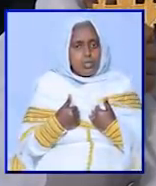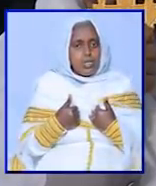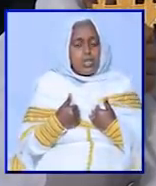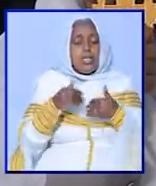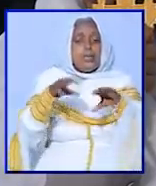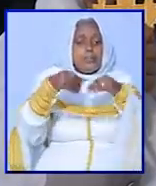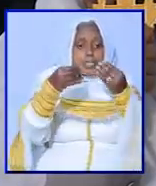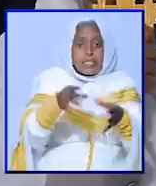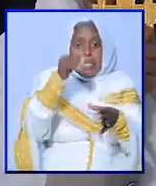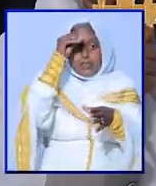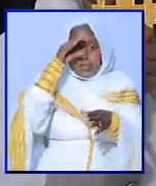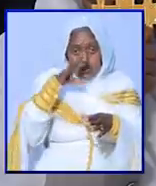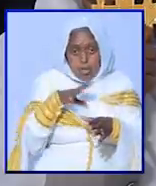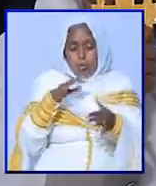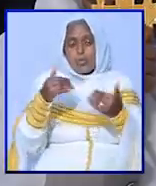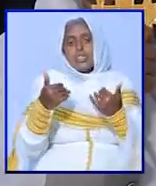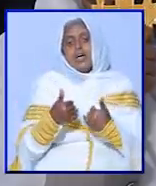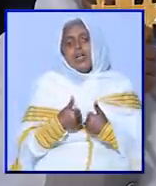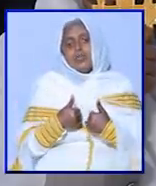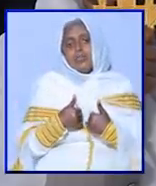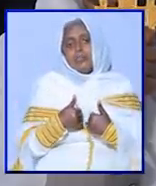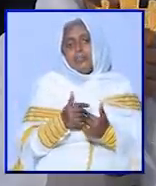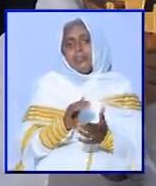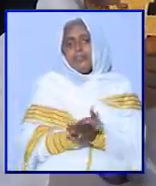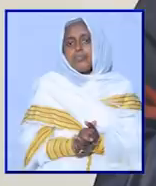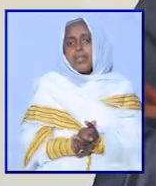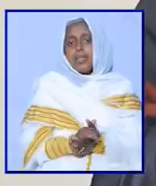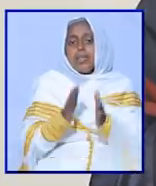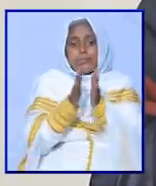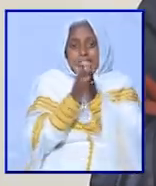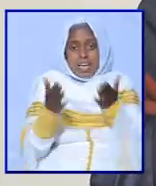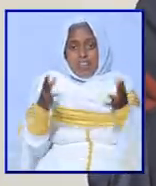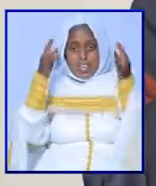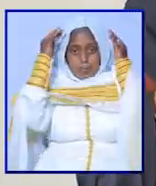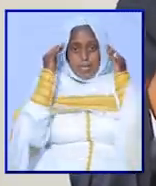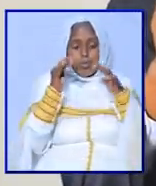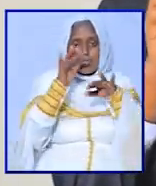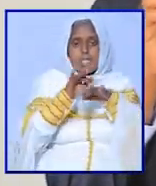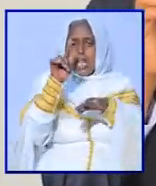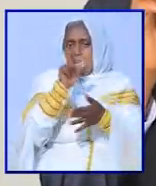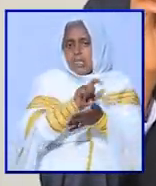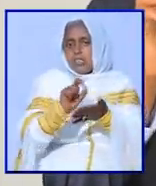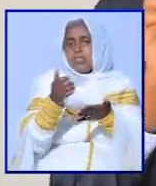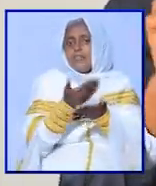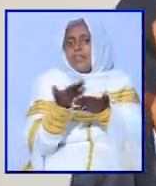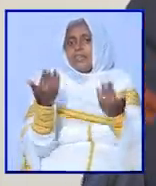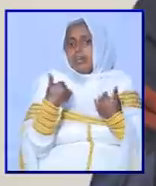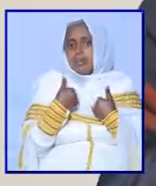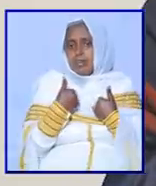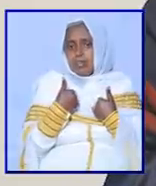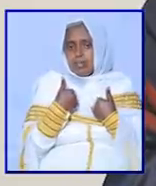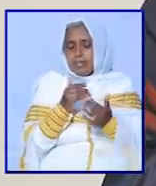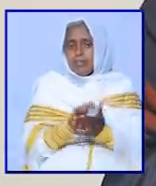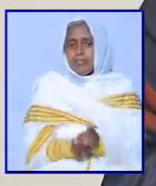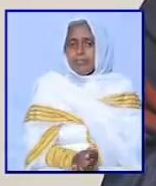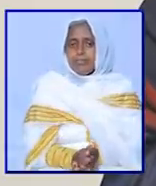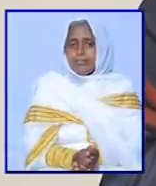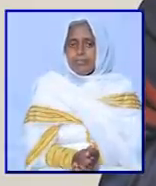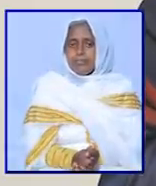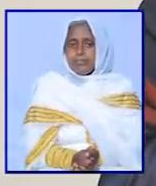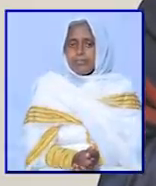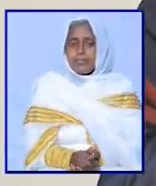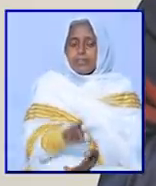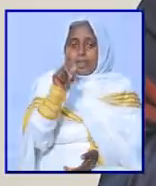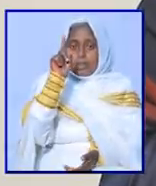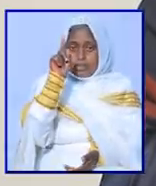ሰዎች አሉ። የሚሰጣቸው ሰዎች አሉ። እንደው መጽሐፈ መነኮሳት ላይ አንድ የተጻፈ ነገር አለ።